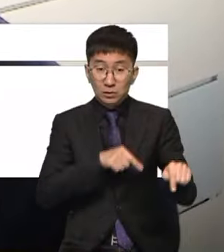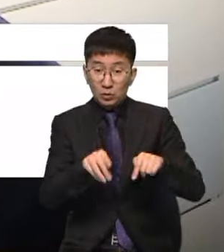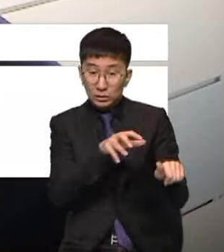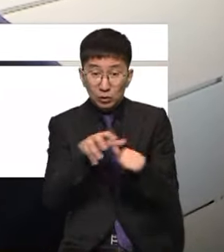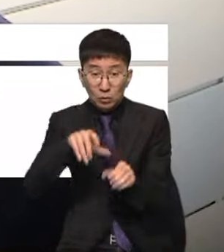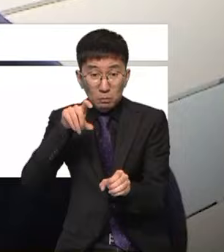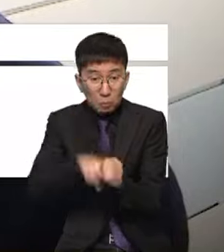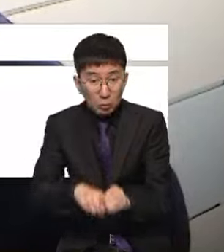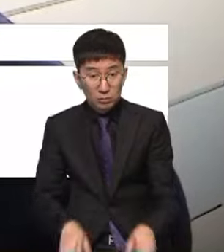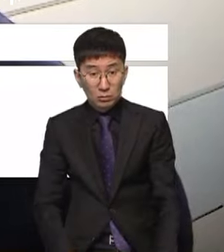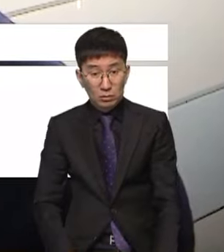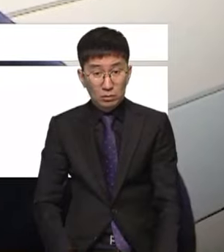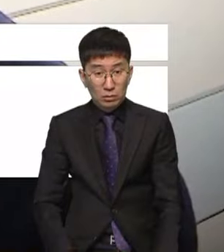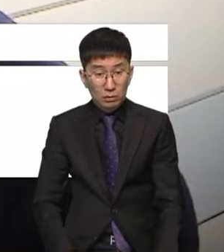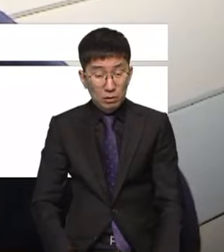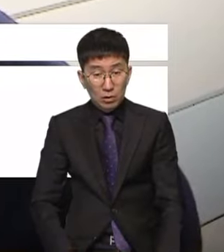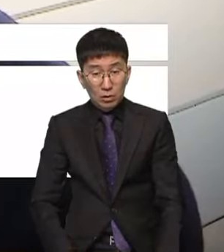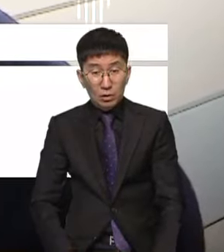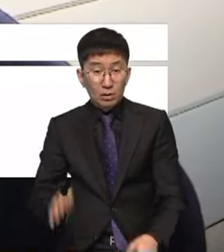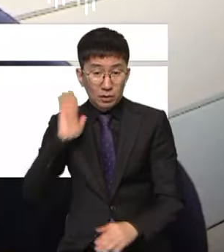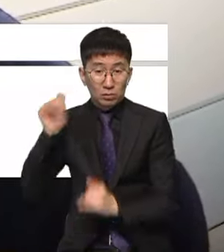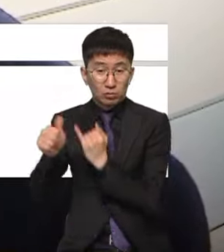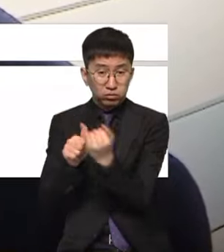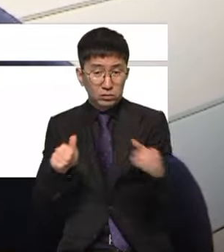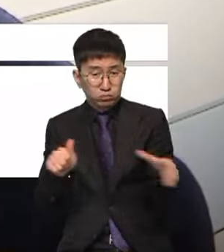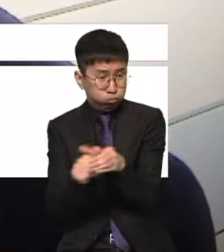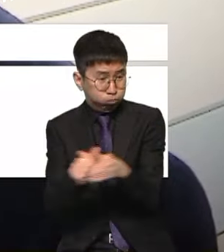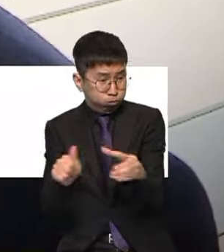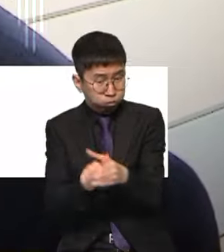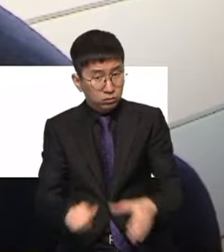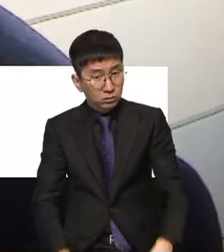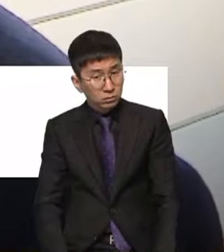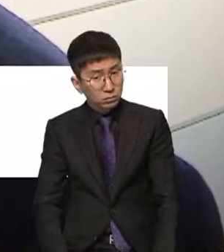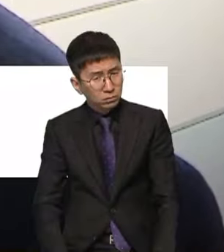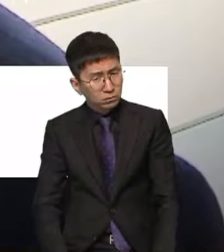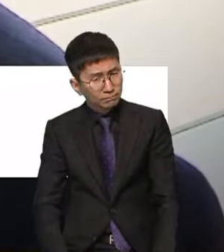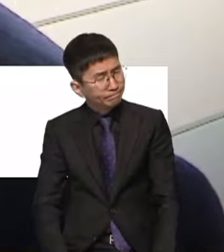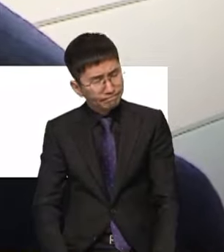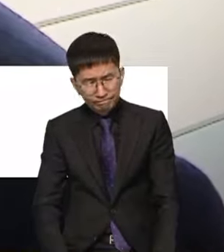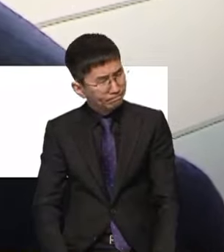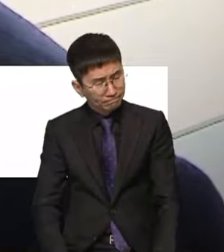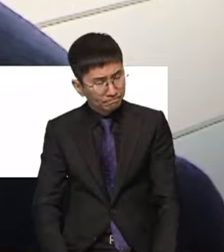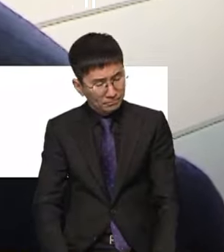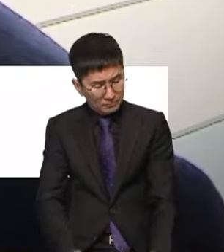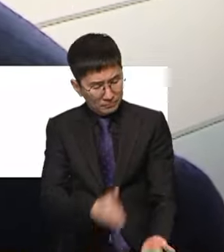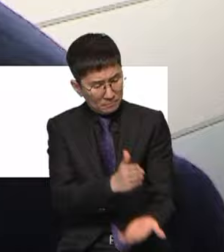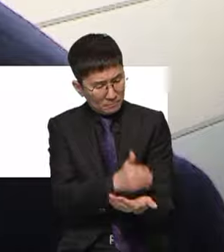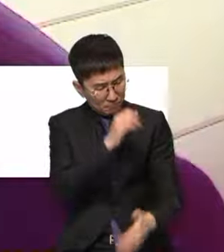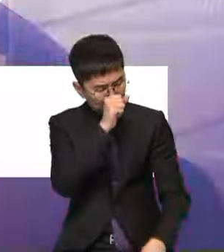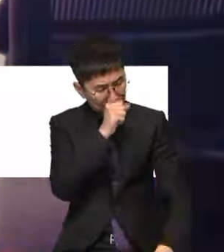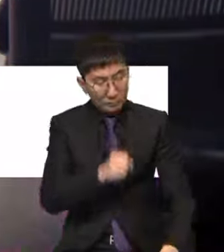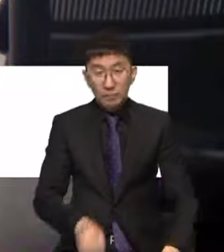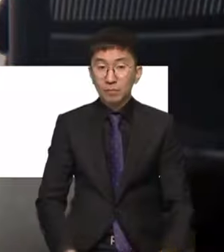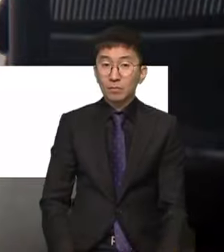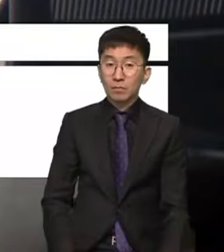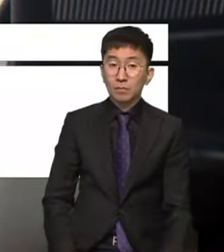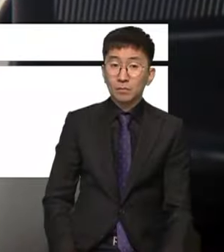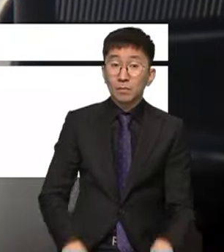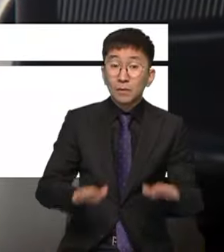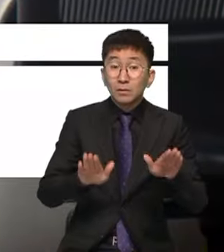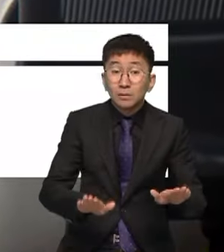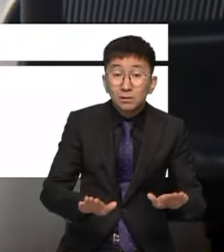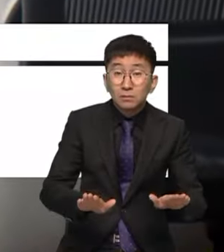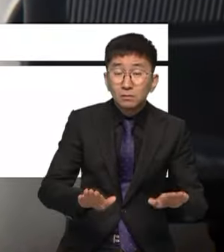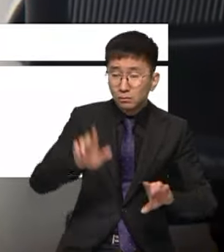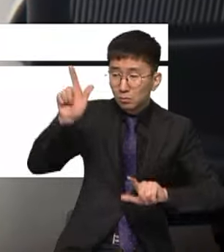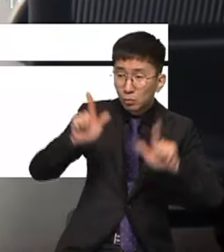범죄 행위입니다. 마녀 사냥하듯이 하는 모습은 책임 있는 위치에 계신 분들이 좀 자제해야 할 부분. 지금은 그 상황이